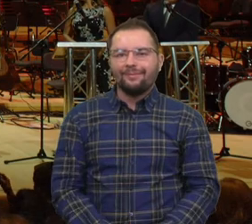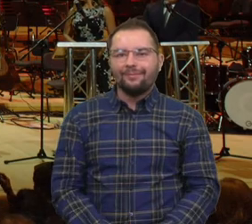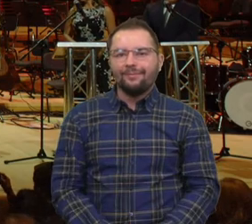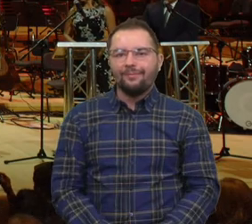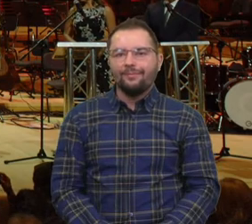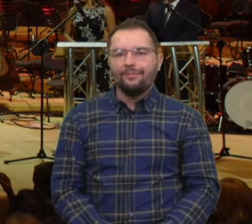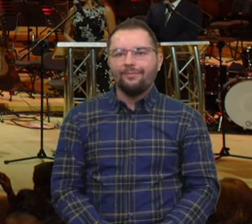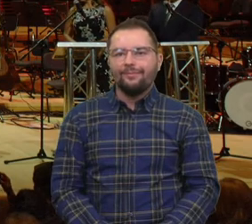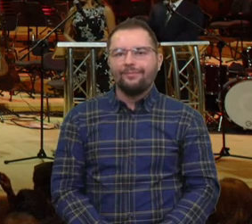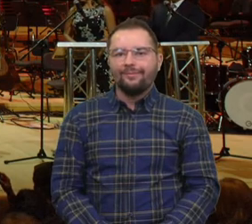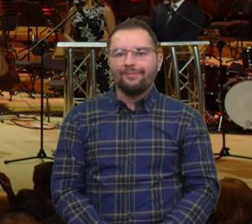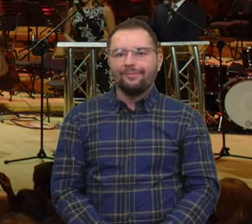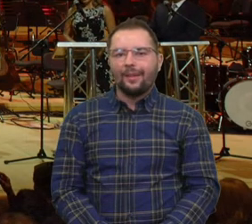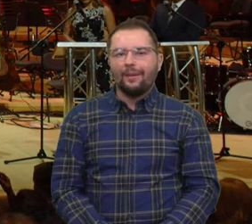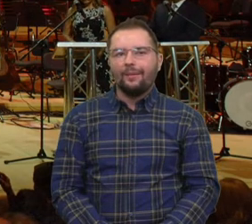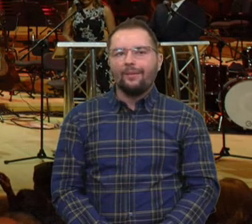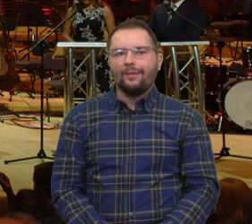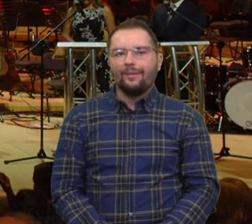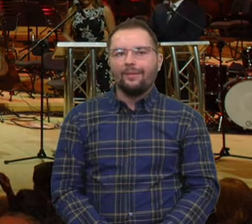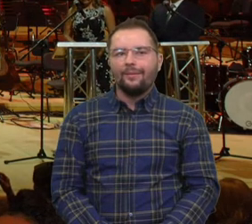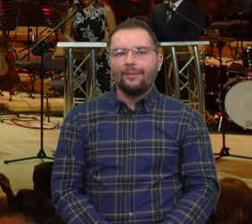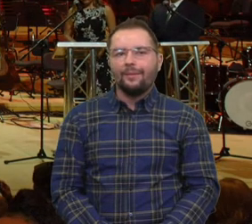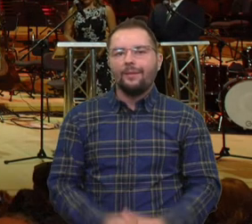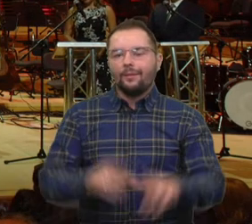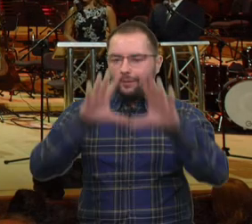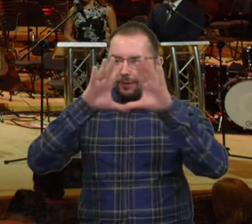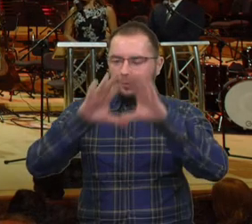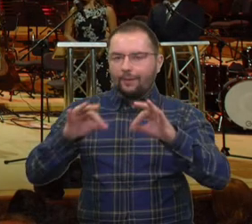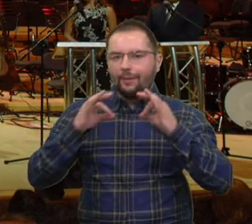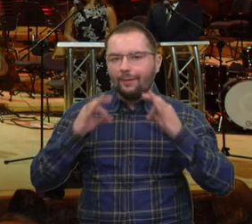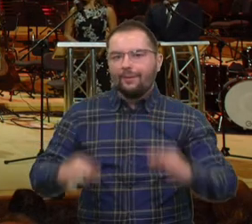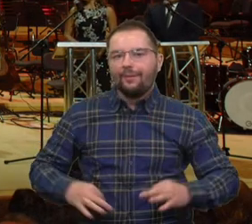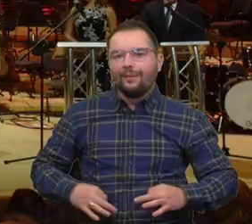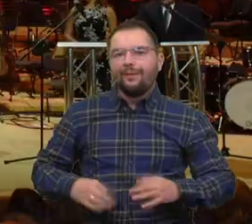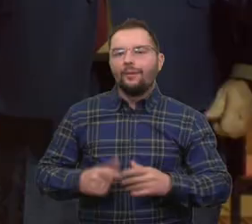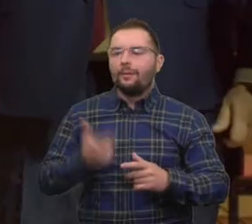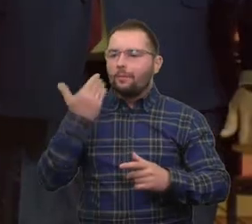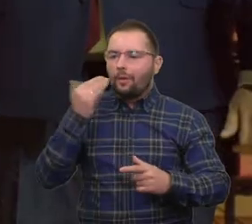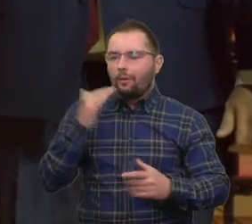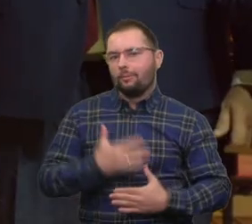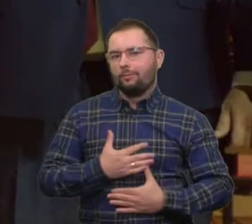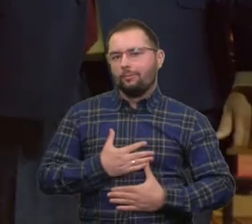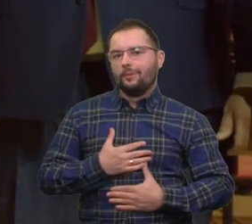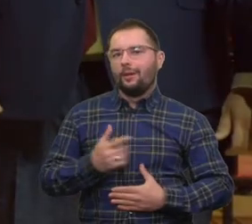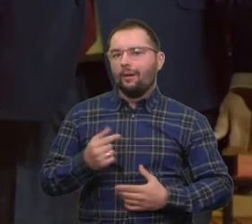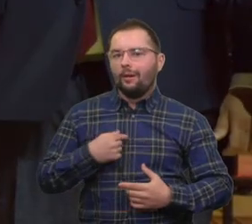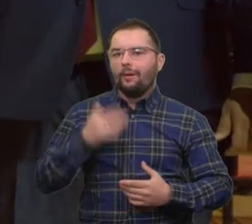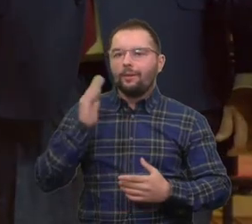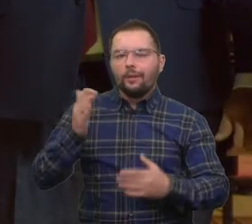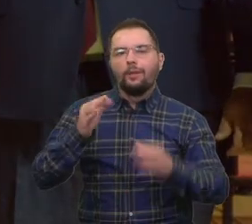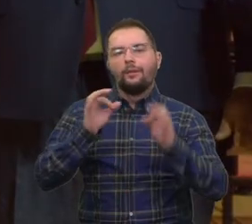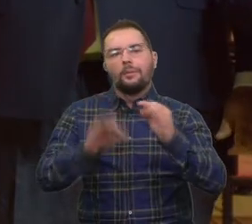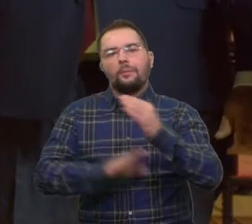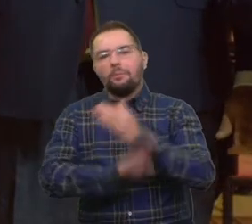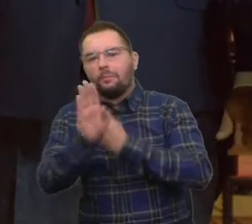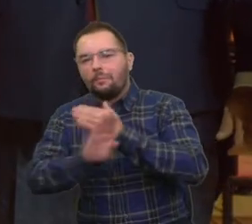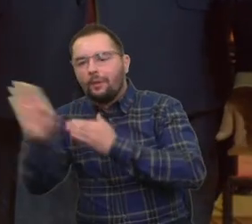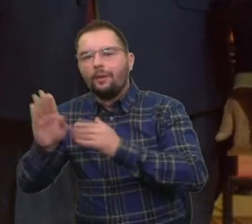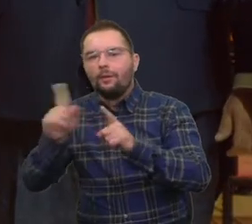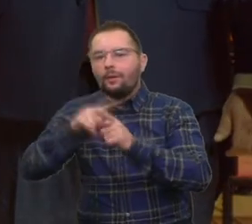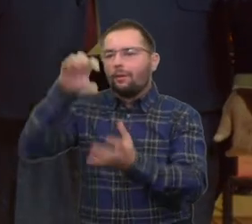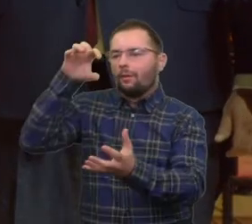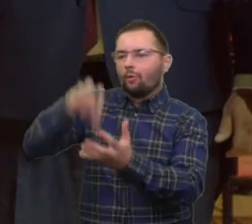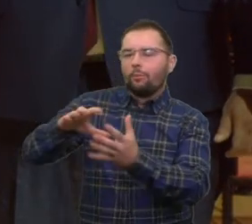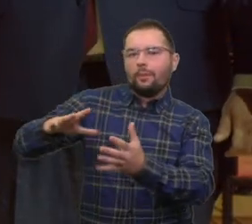Jestem trochę niższy od marszałka. Szanowni państwo, to dla mnie olbrzymi zaszczyt i przyjemność, że mogę reprezentować znakomitą